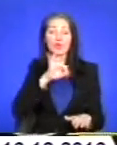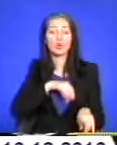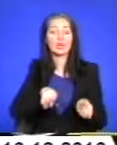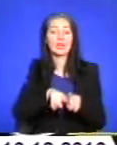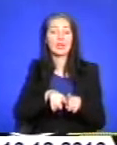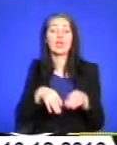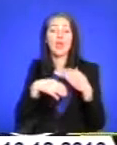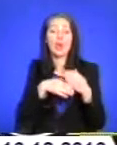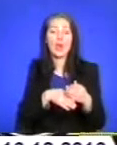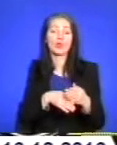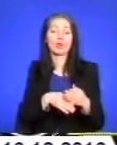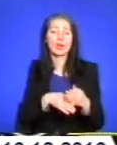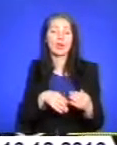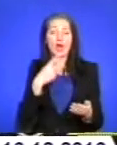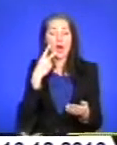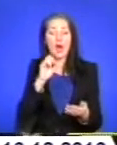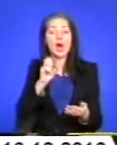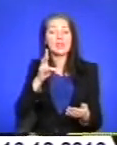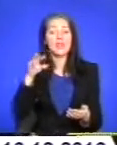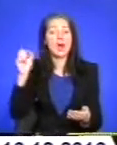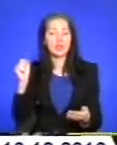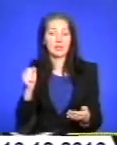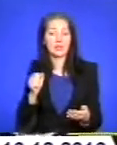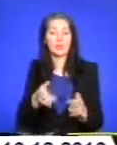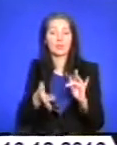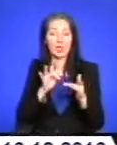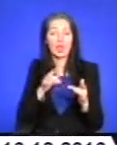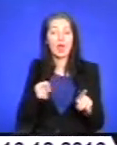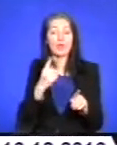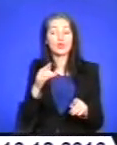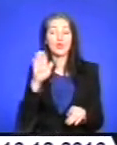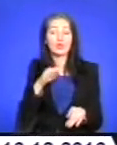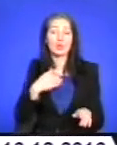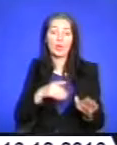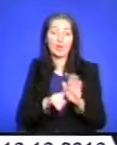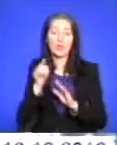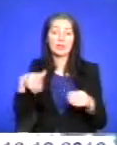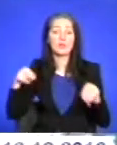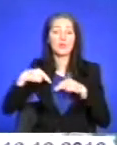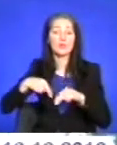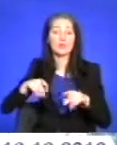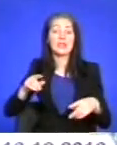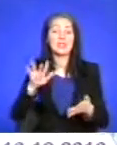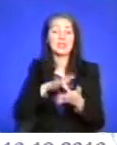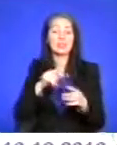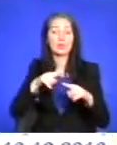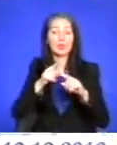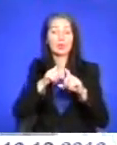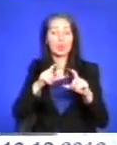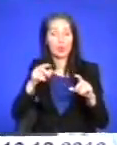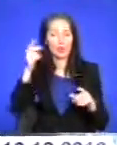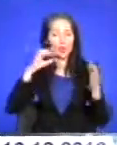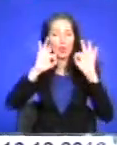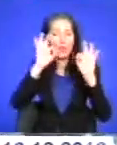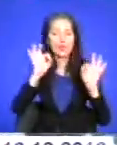метод анімації. Тому від 1 вересня ми почали співпрацювати з Центром технічної творчості, зокрема, із керівником гуртка